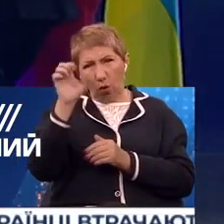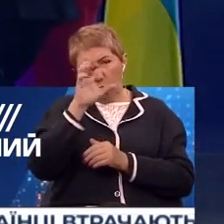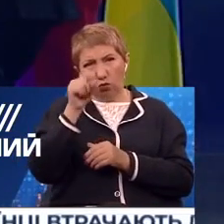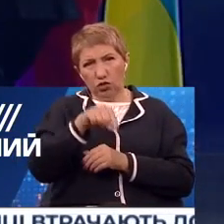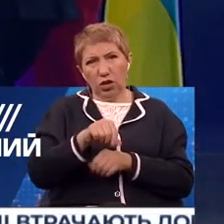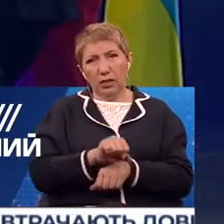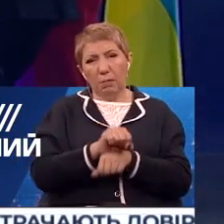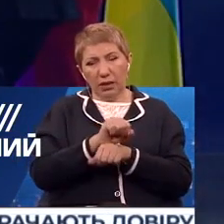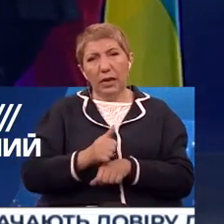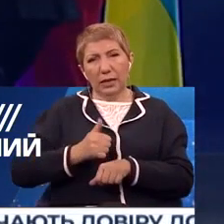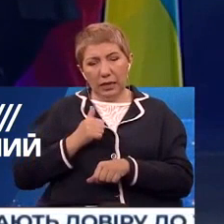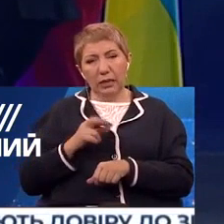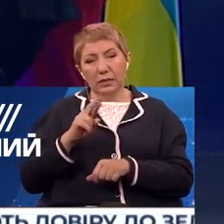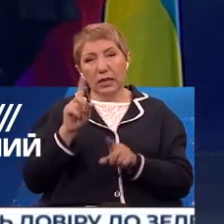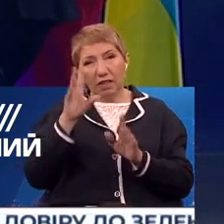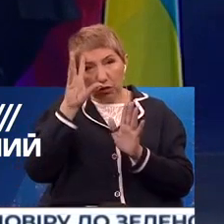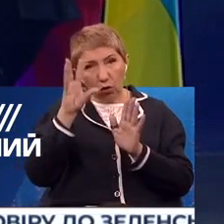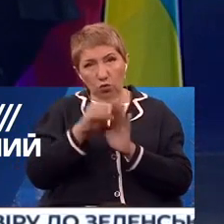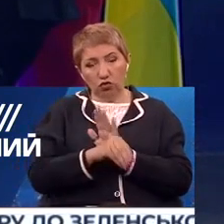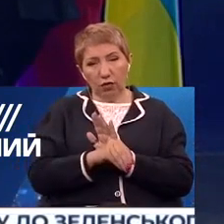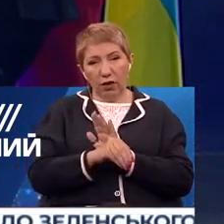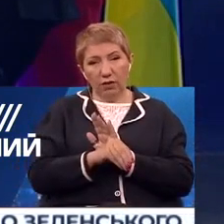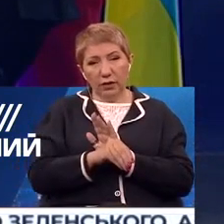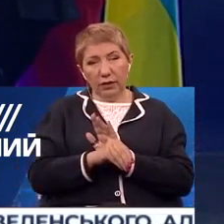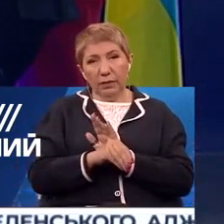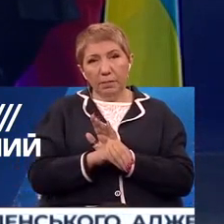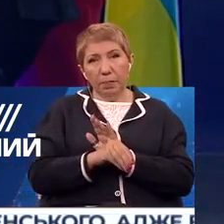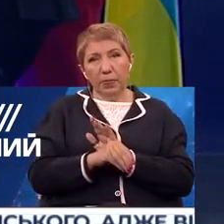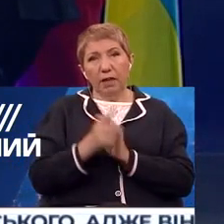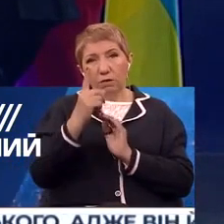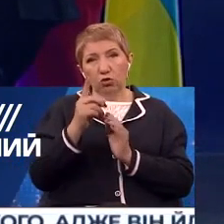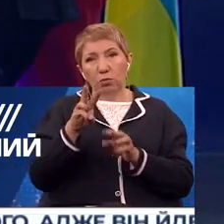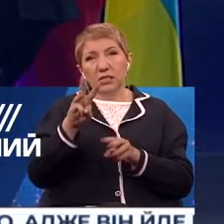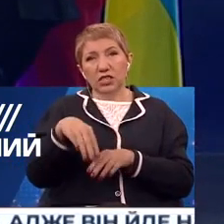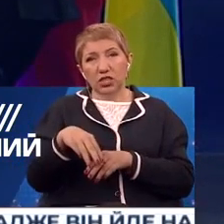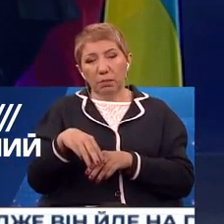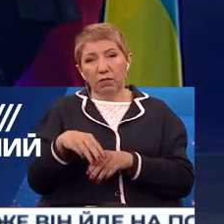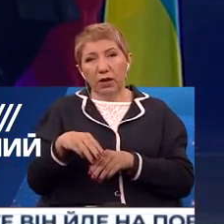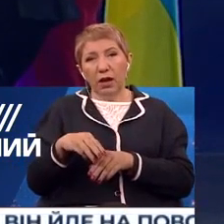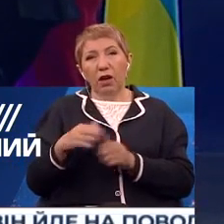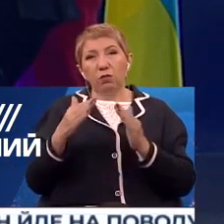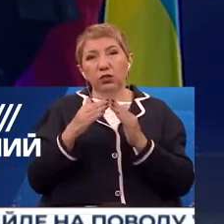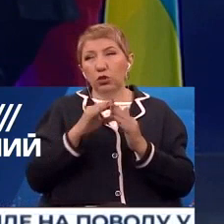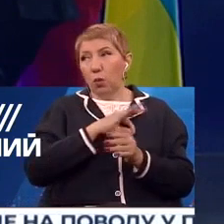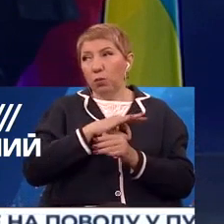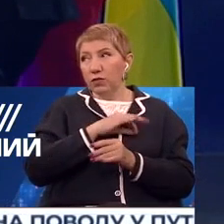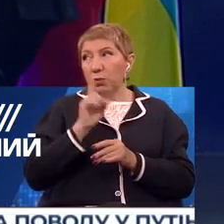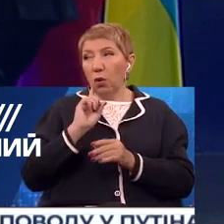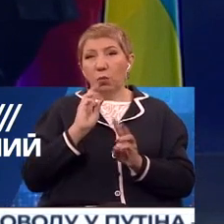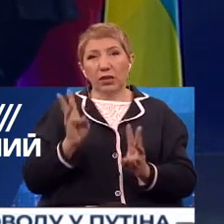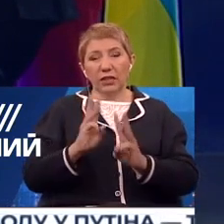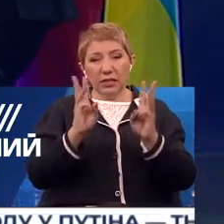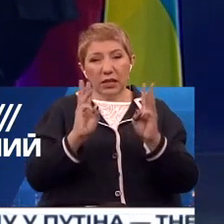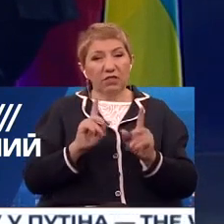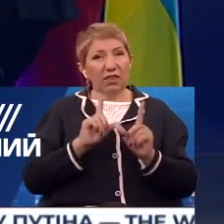Майдані Гідності. Я навіть ночував в одному зі штабів палаці, в будинку профспілок, поки він не згорів, не їздив